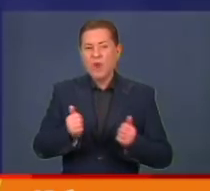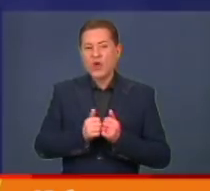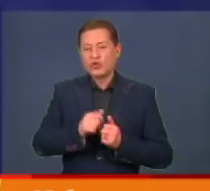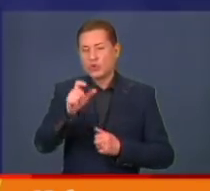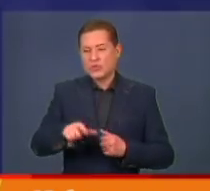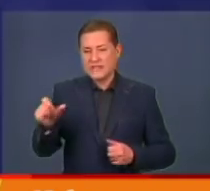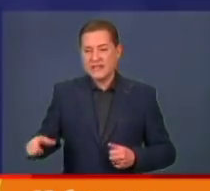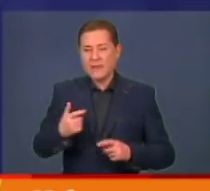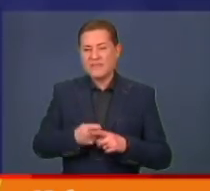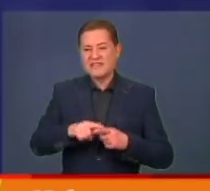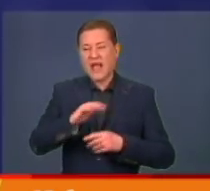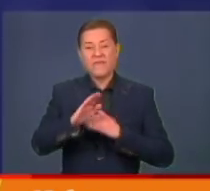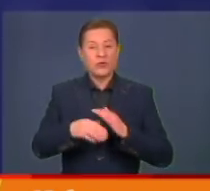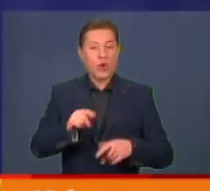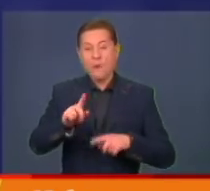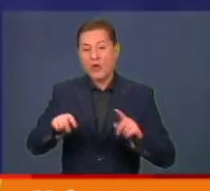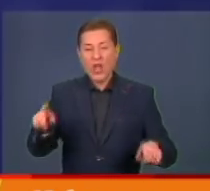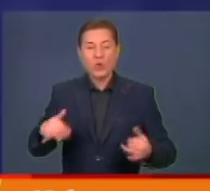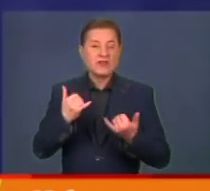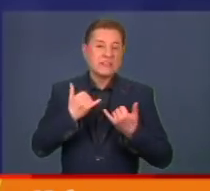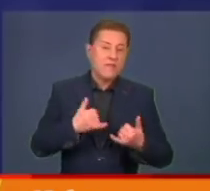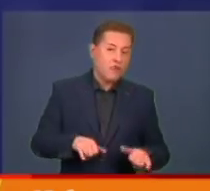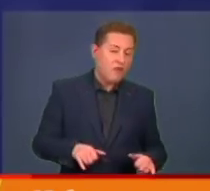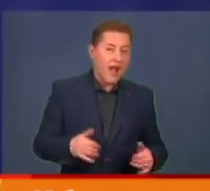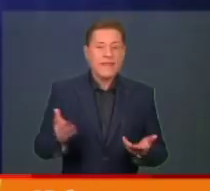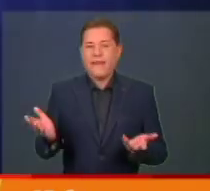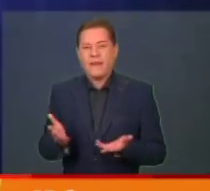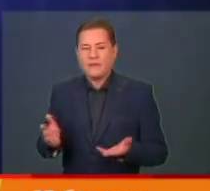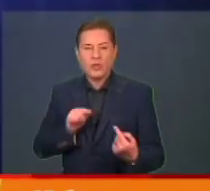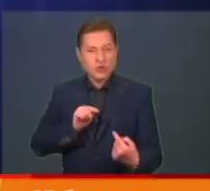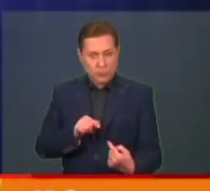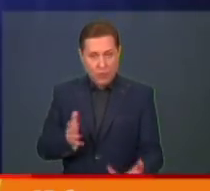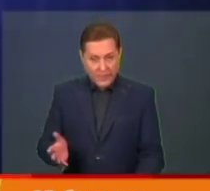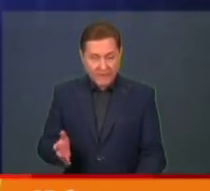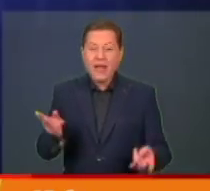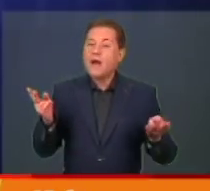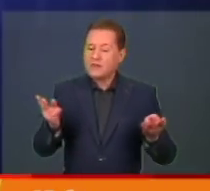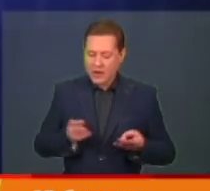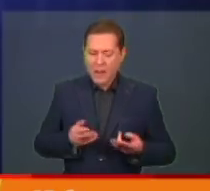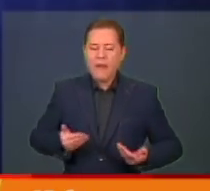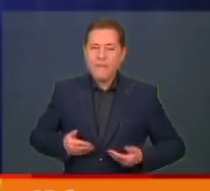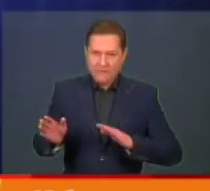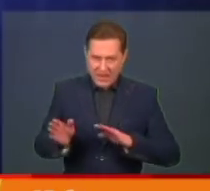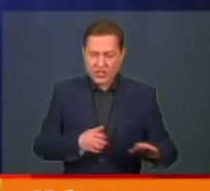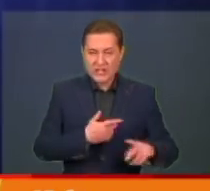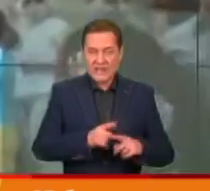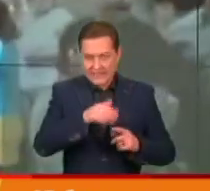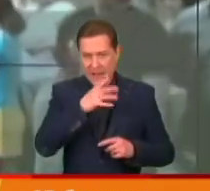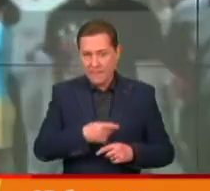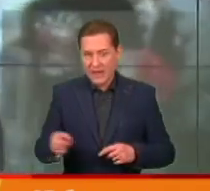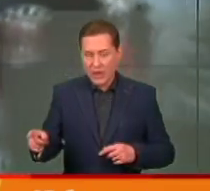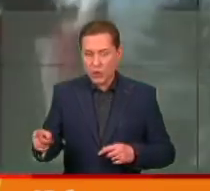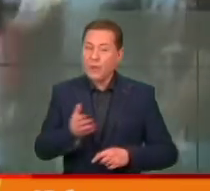викликає подекуди здивування, знаєте, подекуди якийсь певний спротив. Це теж треба пережити цей період, наш період